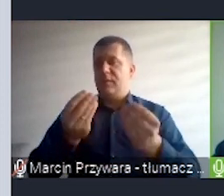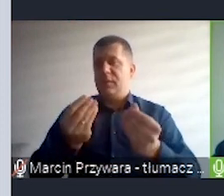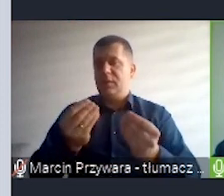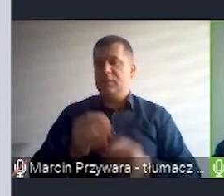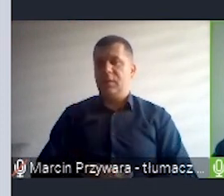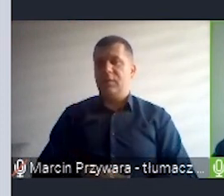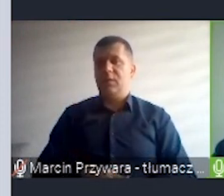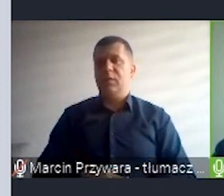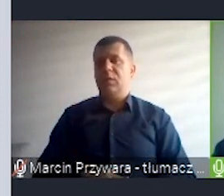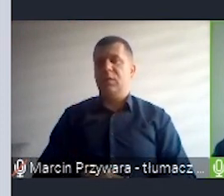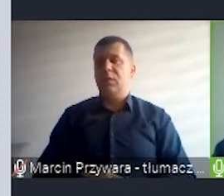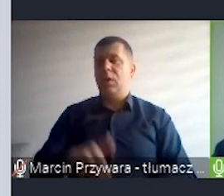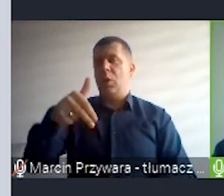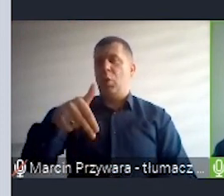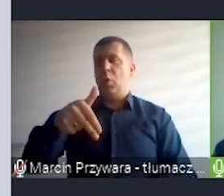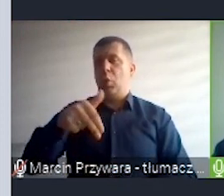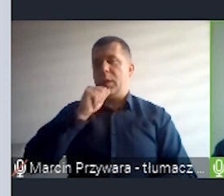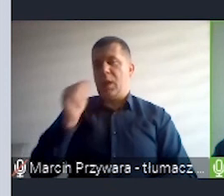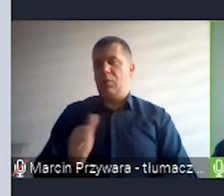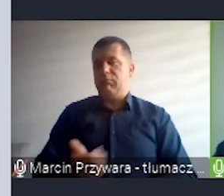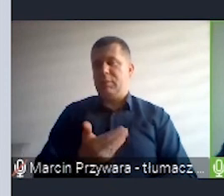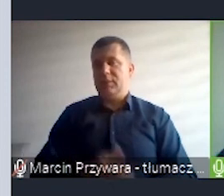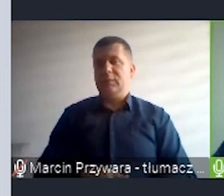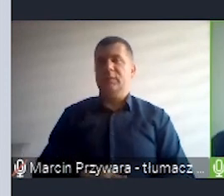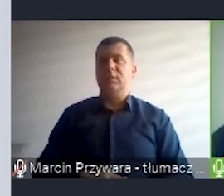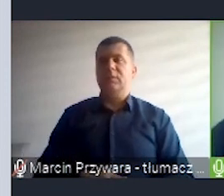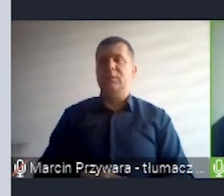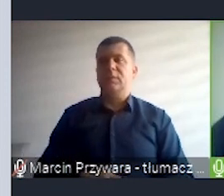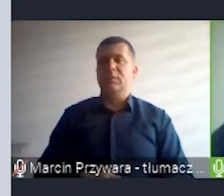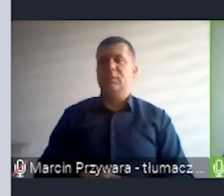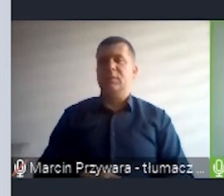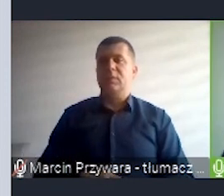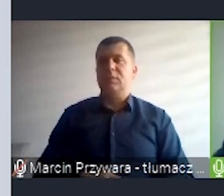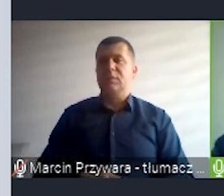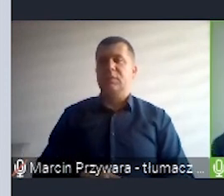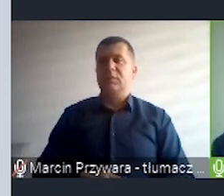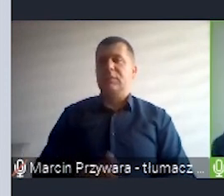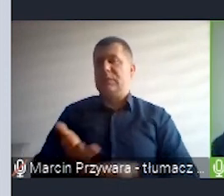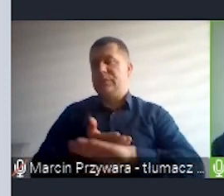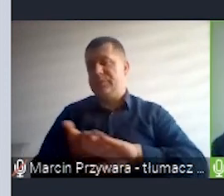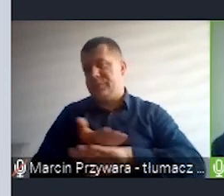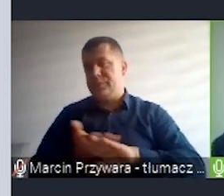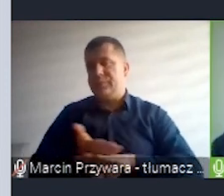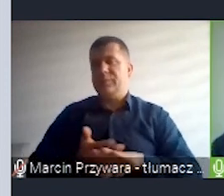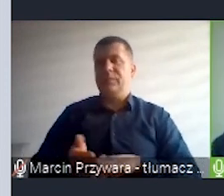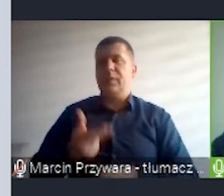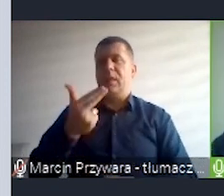finansowe Unii Europejskiej, mówiąc najkrócej. Więc nadużycie będzie się